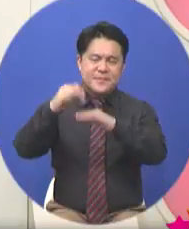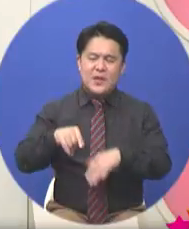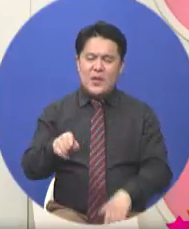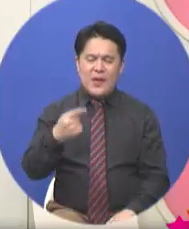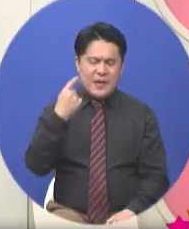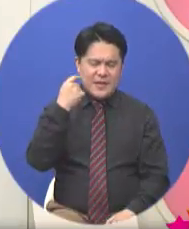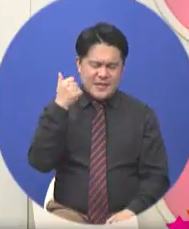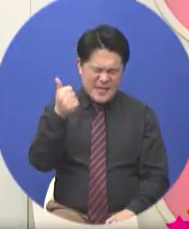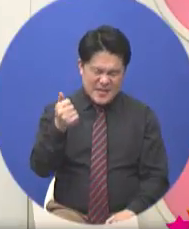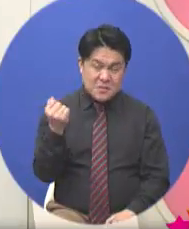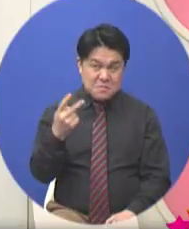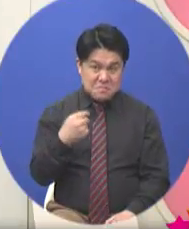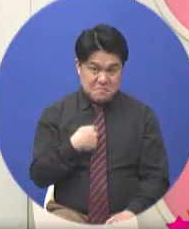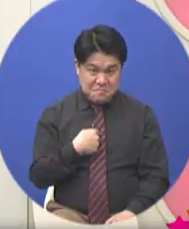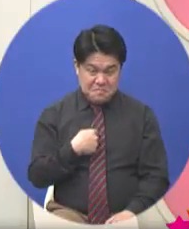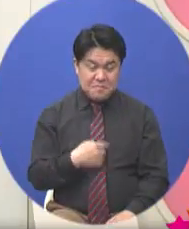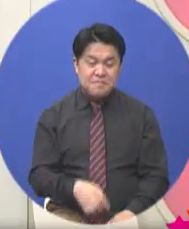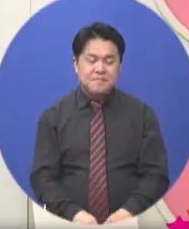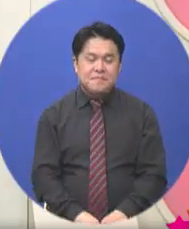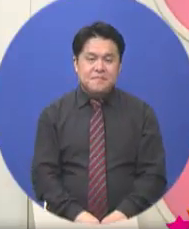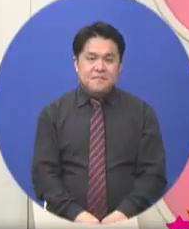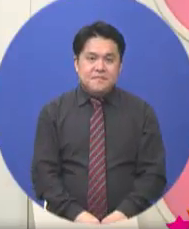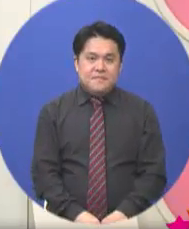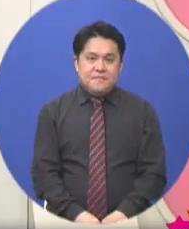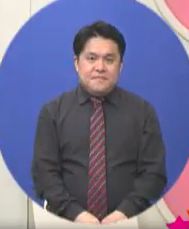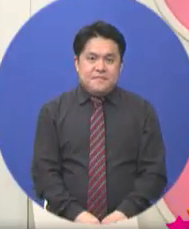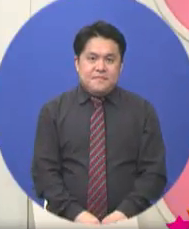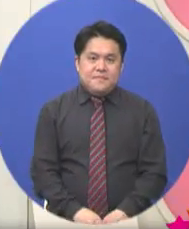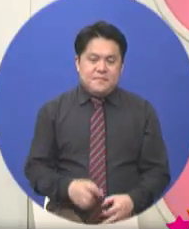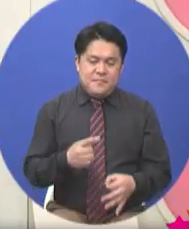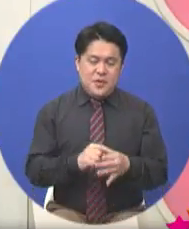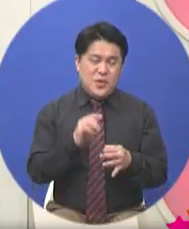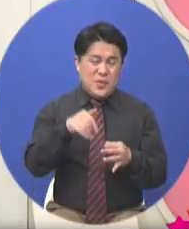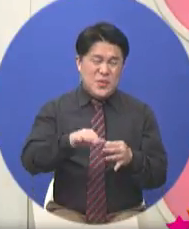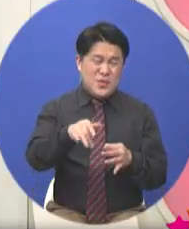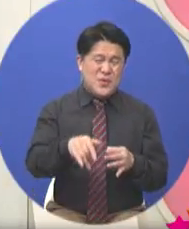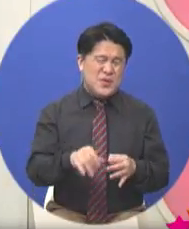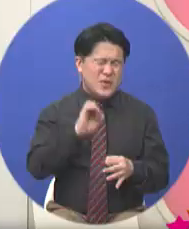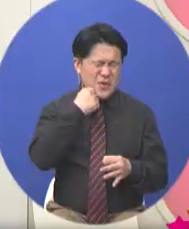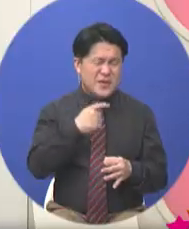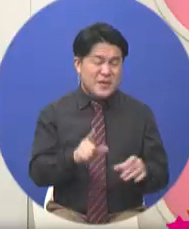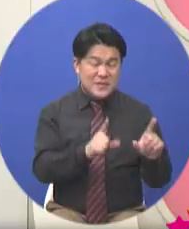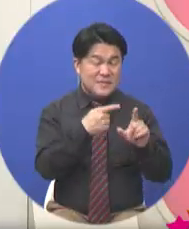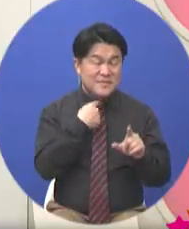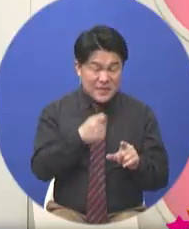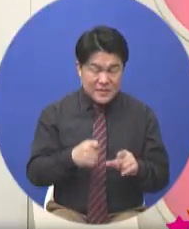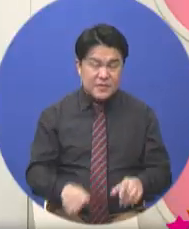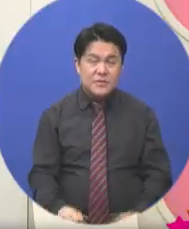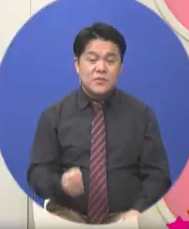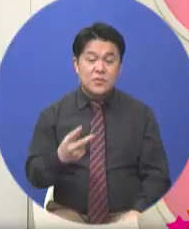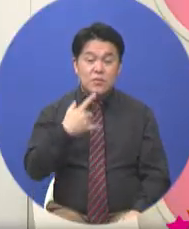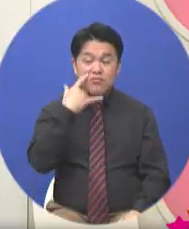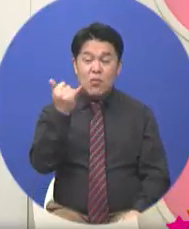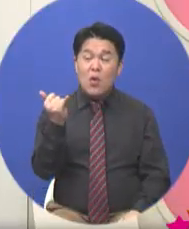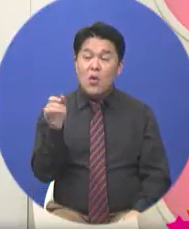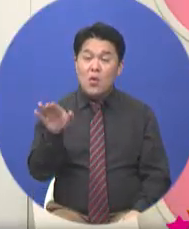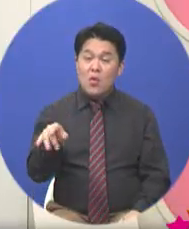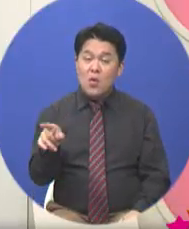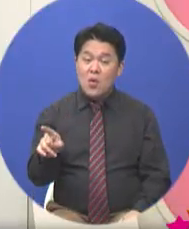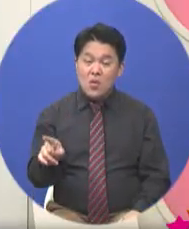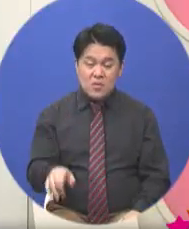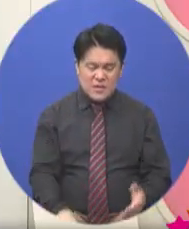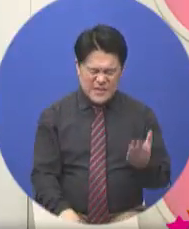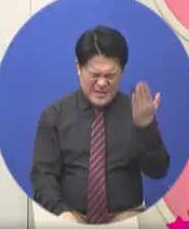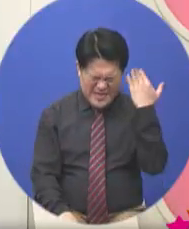좋고 또 제가 그 보리고개 넘긴 그런 세대고 그러시죠. 아, 예, 예. 부모님한테 참 그